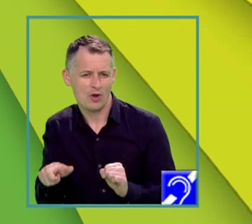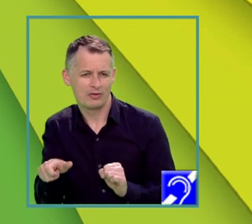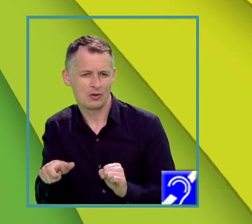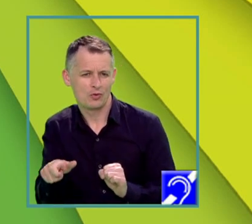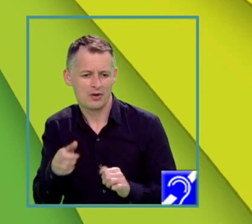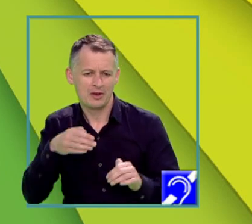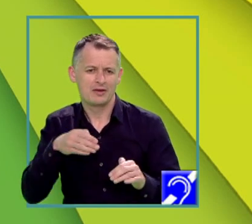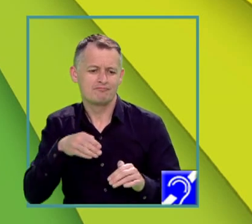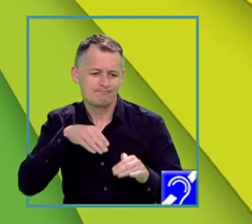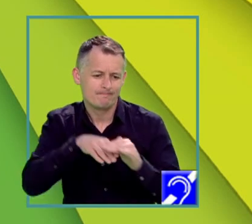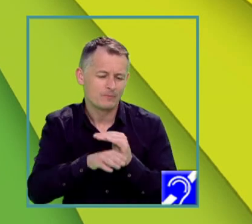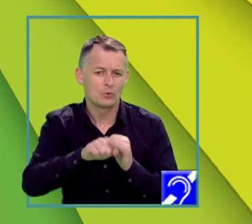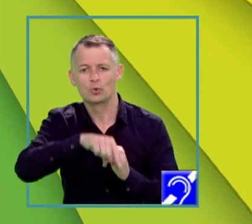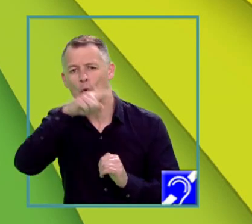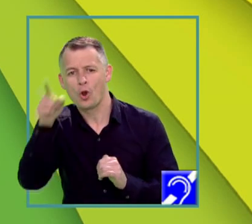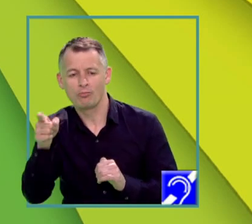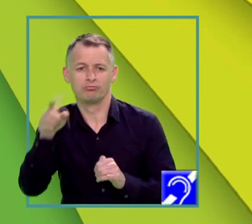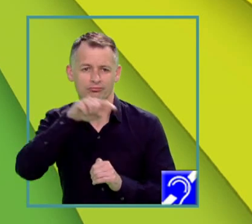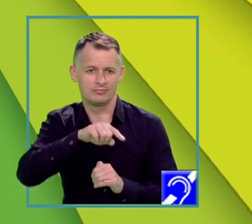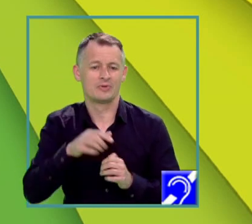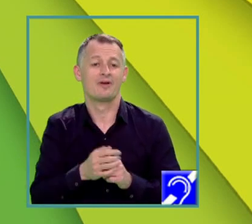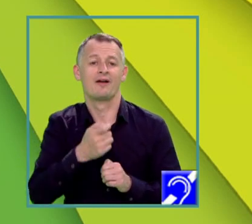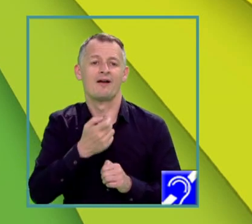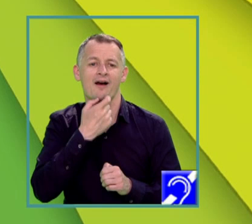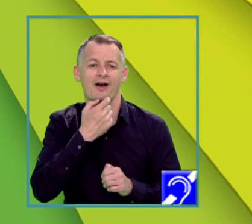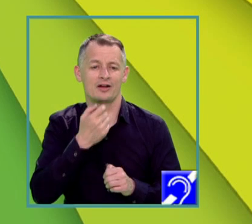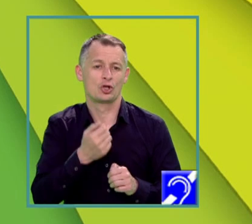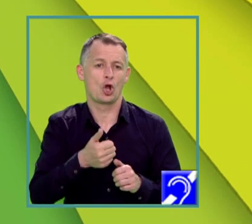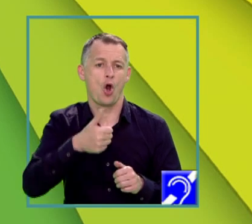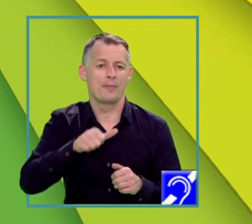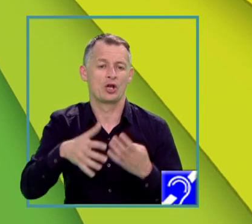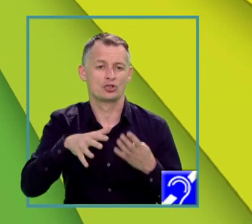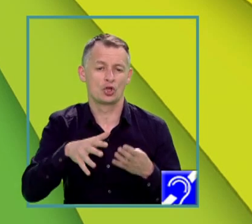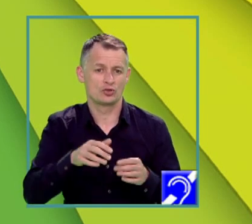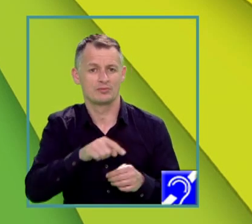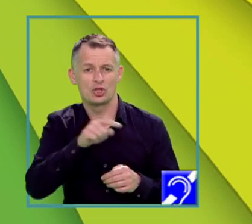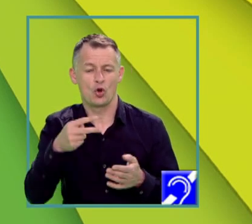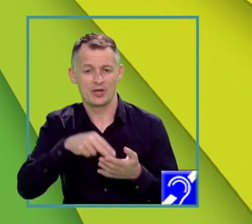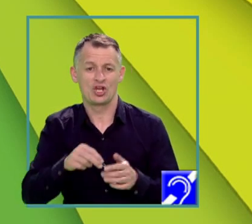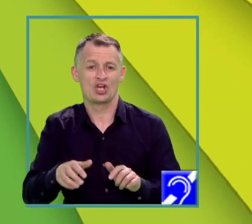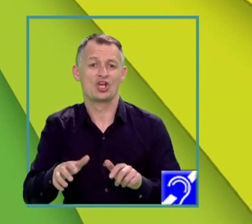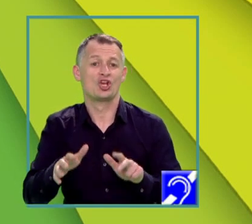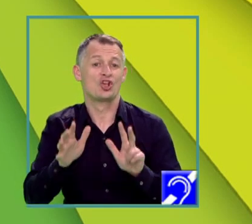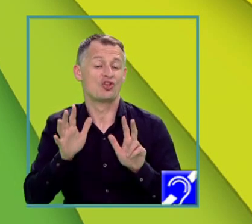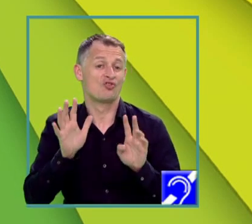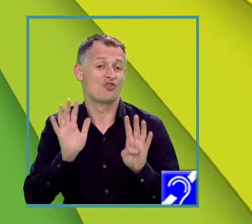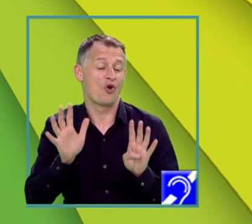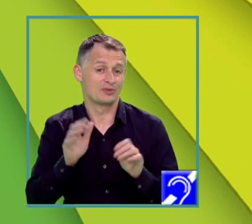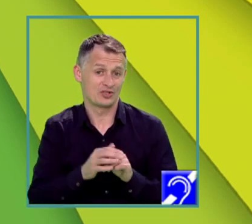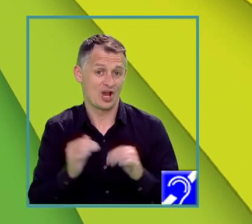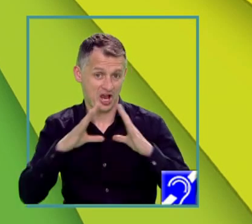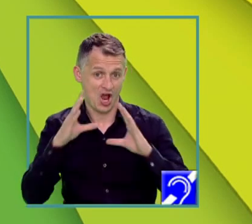ă populației României în perioada 1990 2019 și de la Gmail